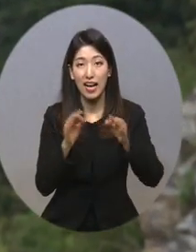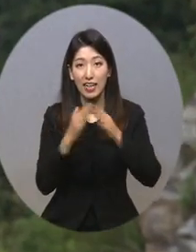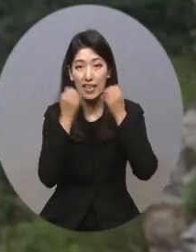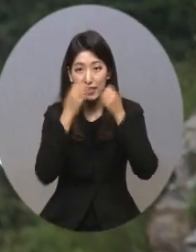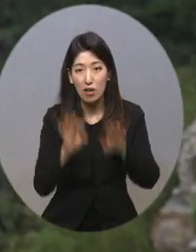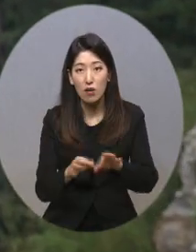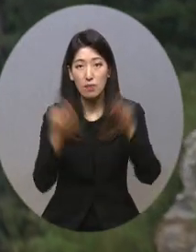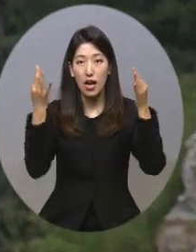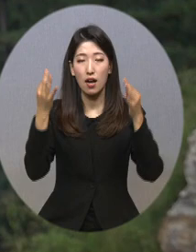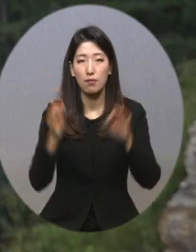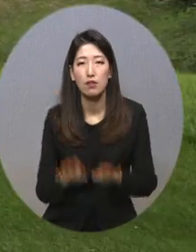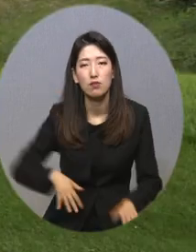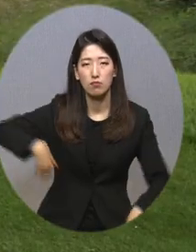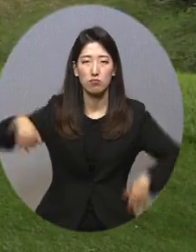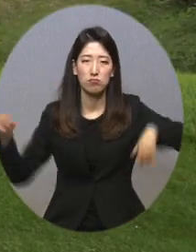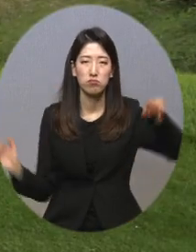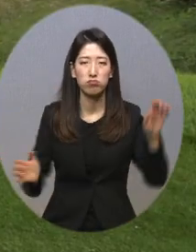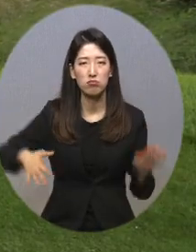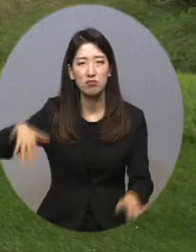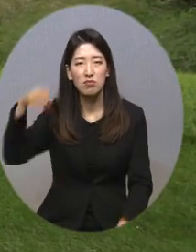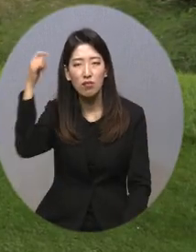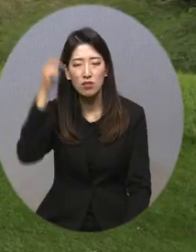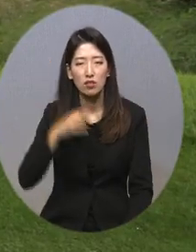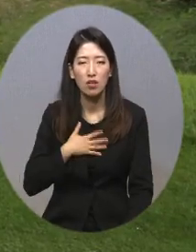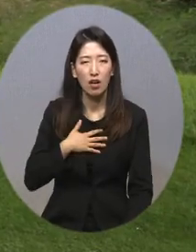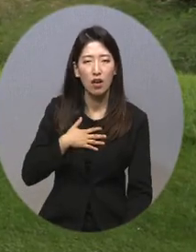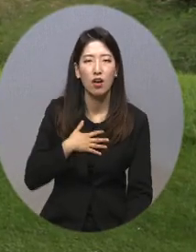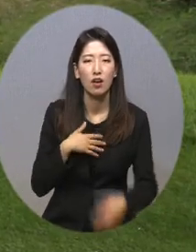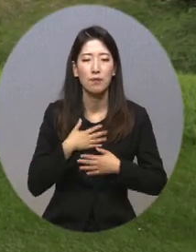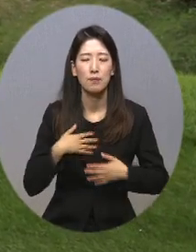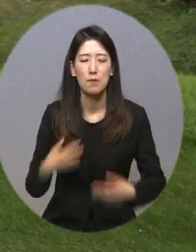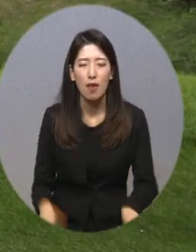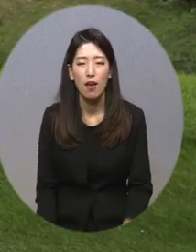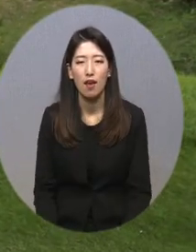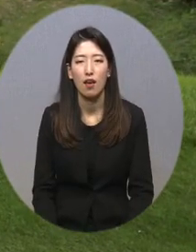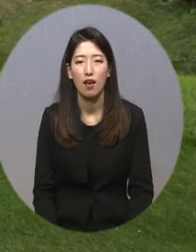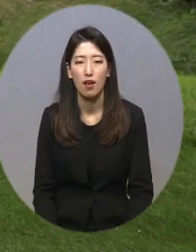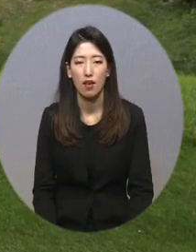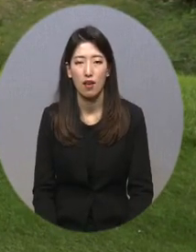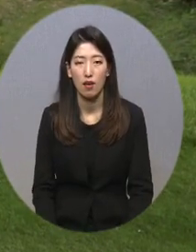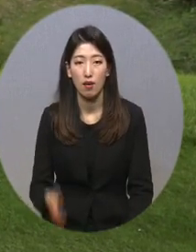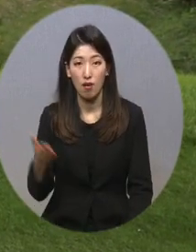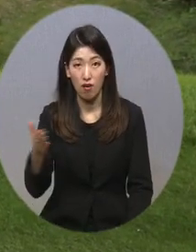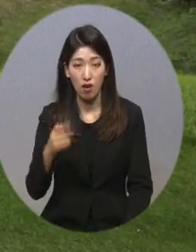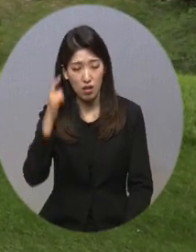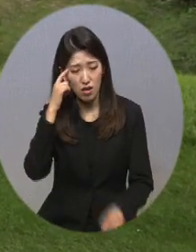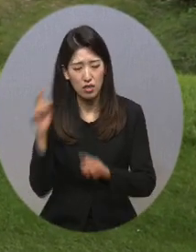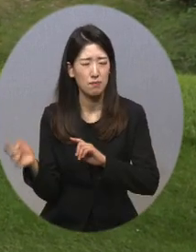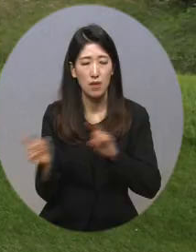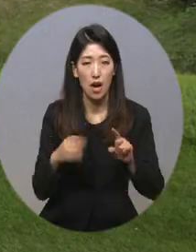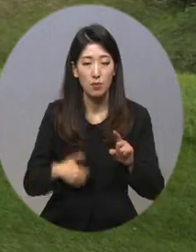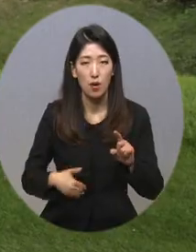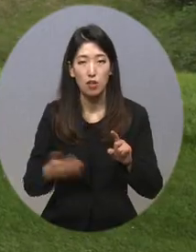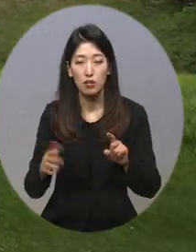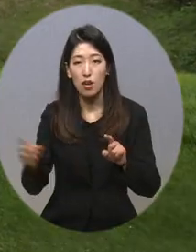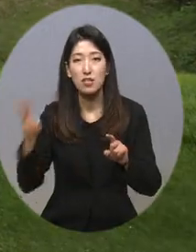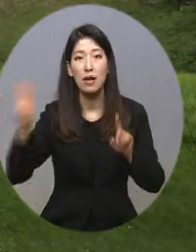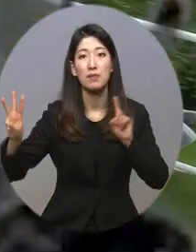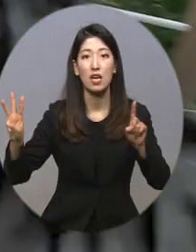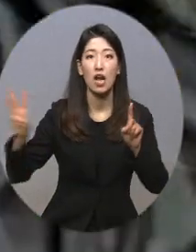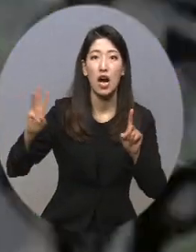지금 너덜너덜해, 지금. 너덜너덜해. 이렇게 멘탈이 약하지 않잖아요, 원래. 아니, 세 명이서 그렇게 해봐,